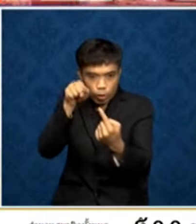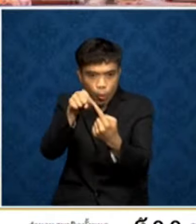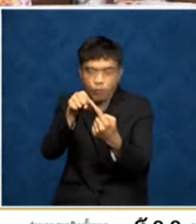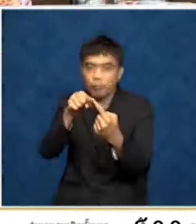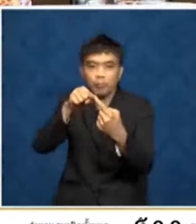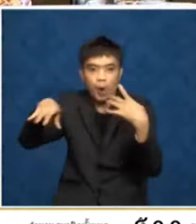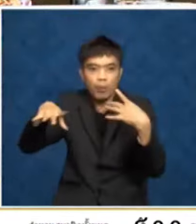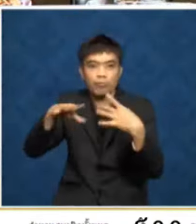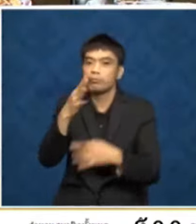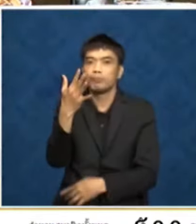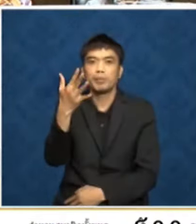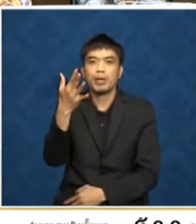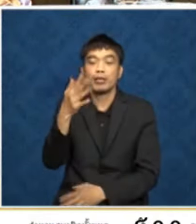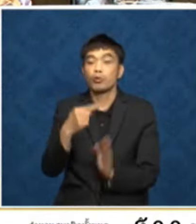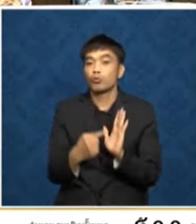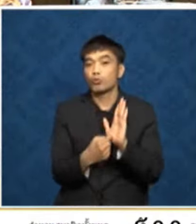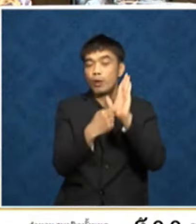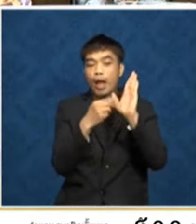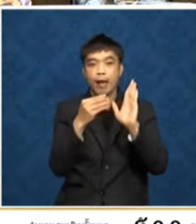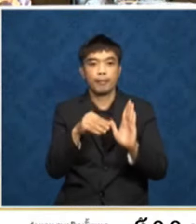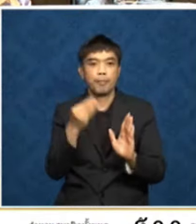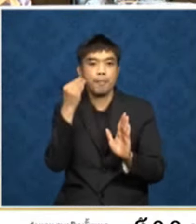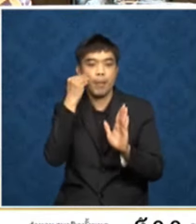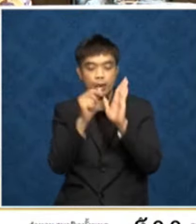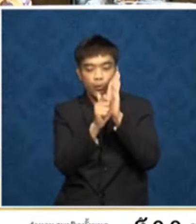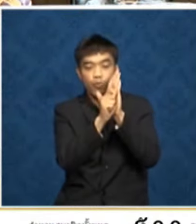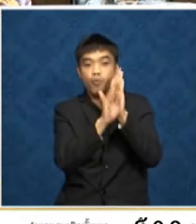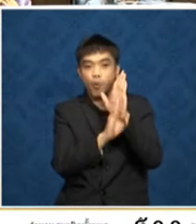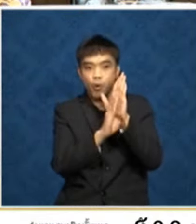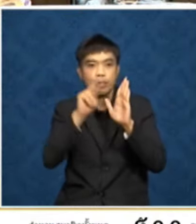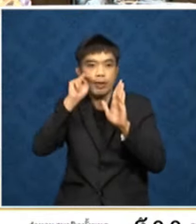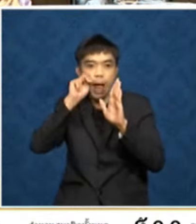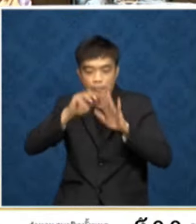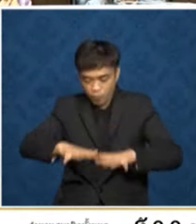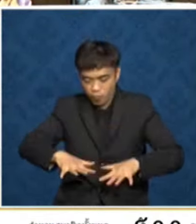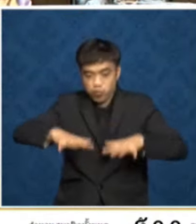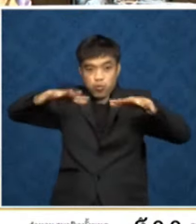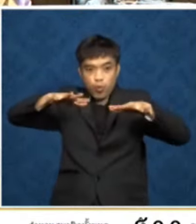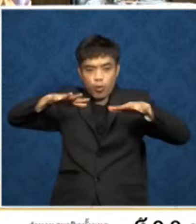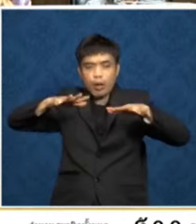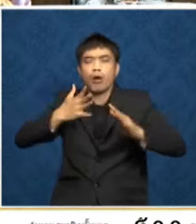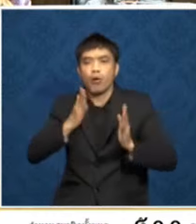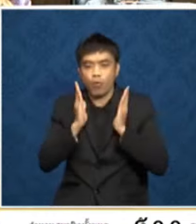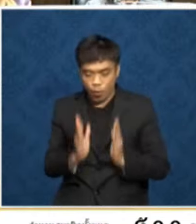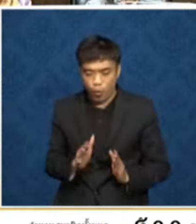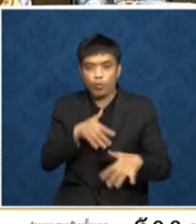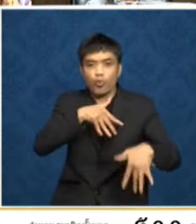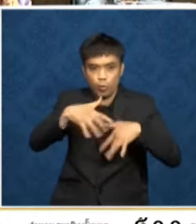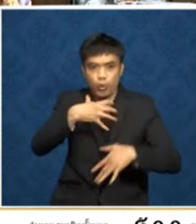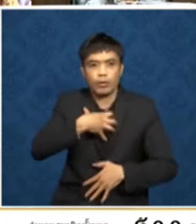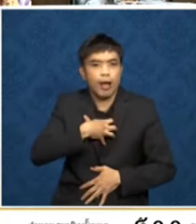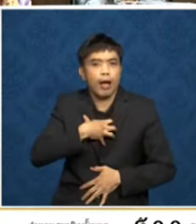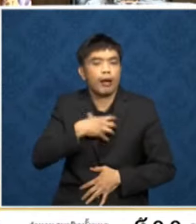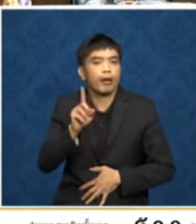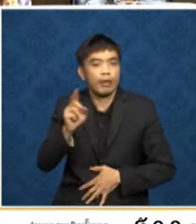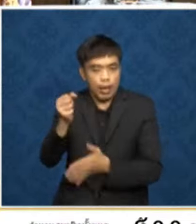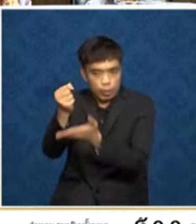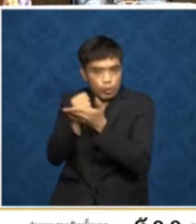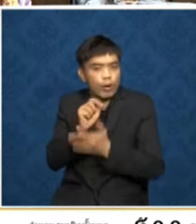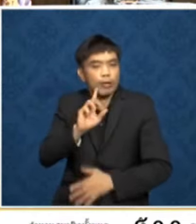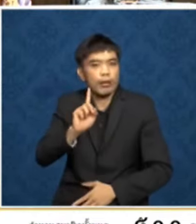ค่ะเมื่อเกิดปัญหาน้ำท่วมสิ่งที่ประชาชนต้องการคืออะไรรู้มั้ยคะประชาชนอยากให้ภาครัฐแก้ไขระบบการ